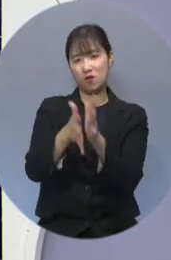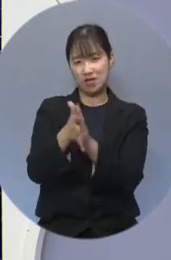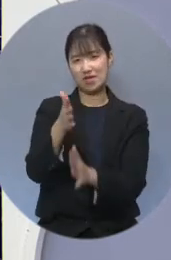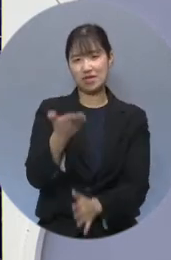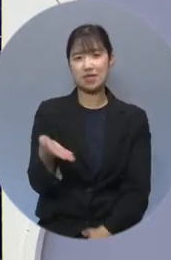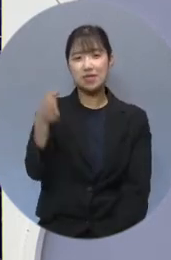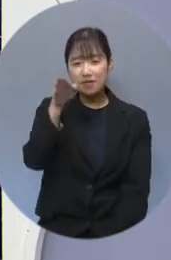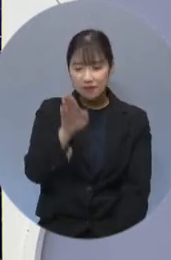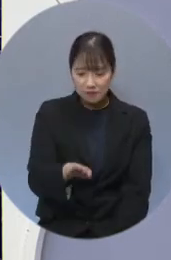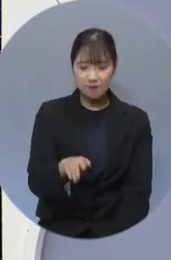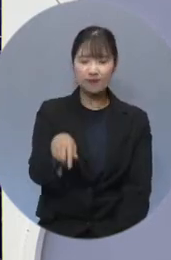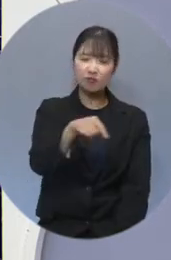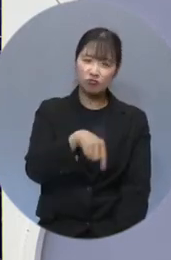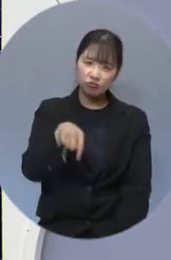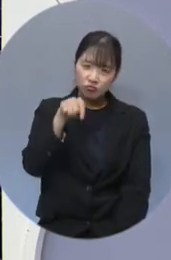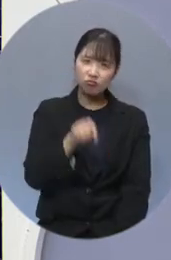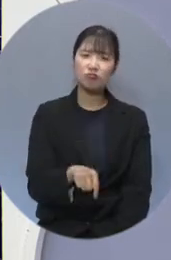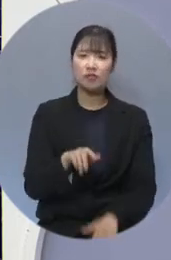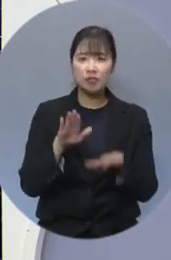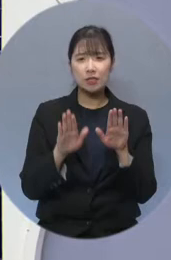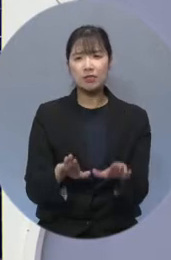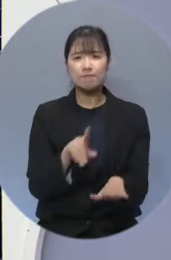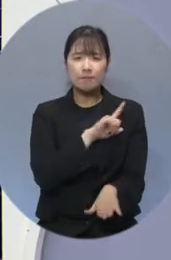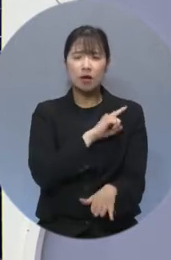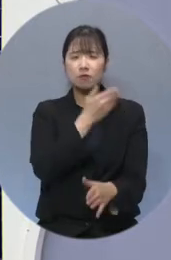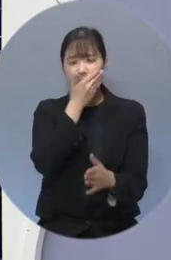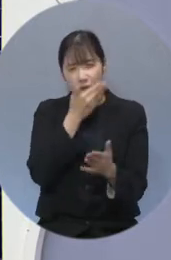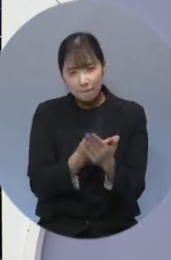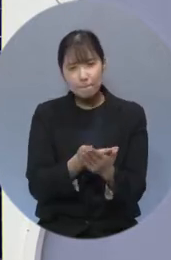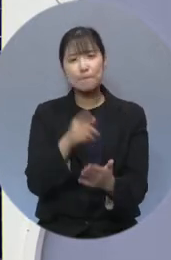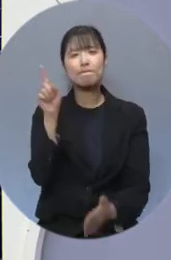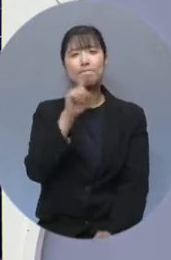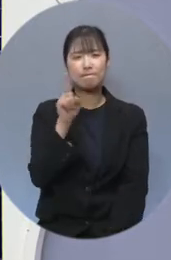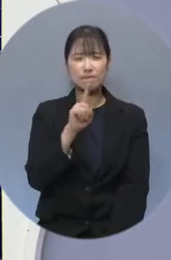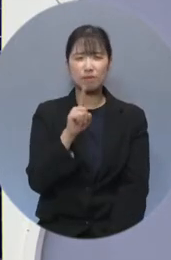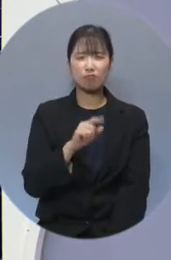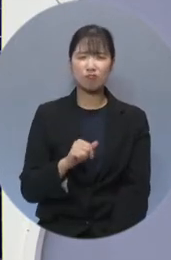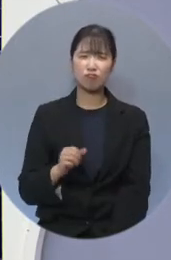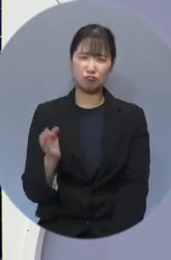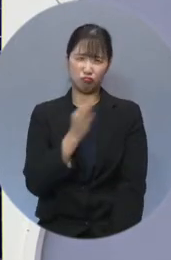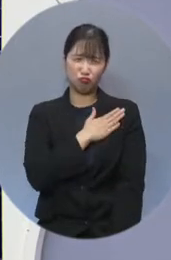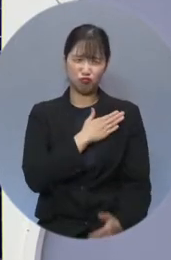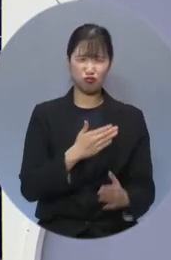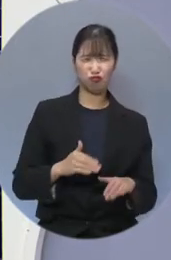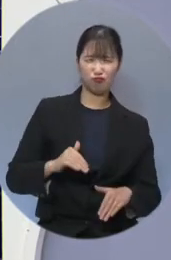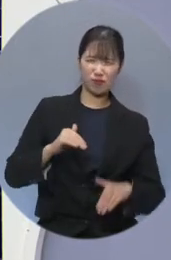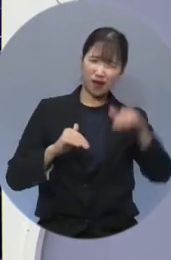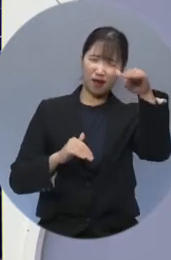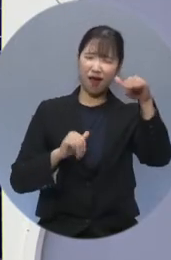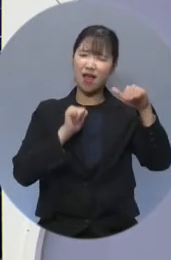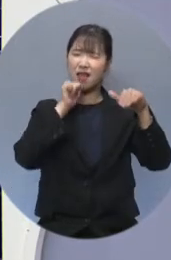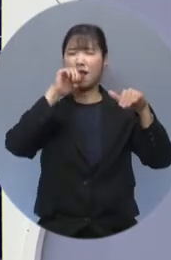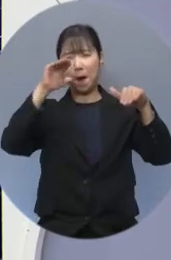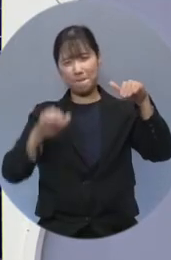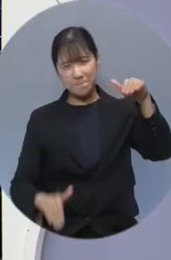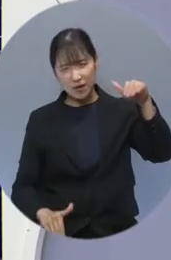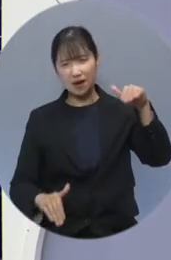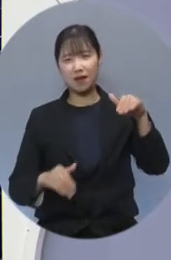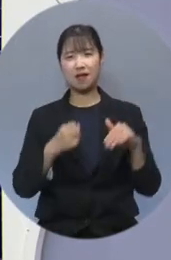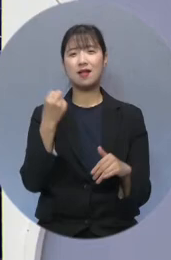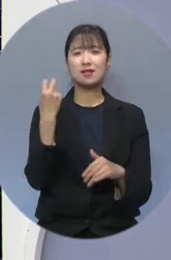그렇지만 그 와중에서도 지금 가장 중요한 것 부익부 빈익빈 현상의 심화라든가